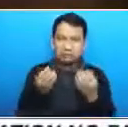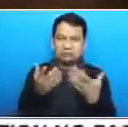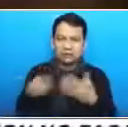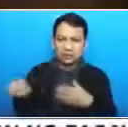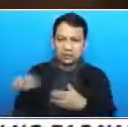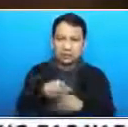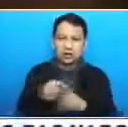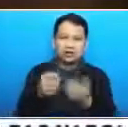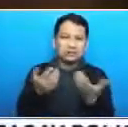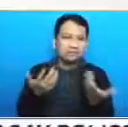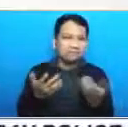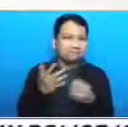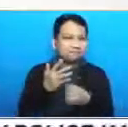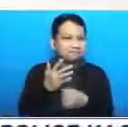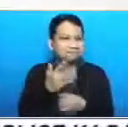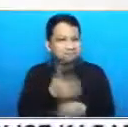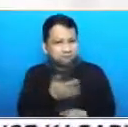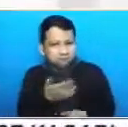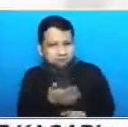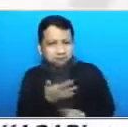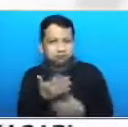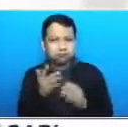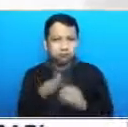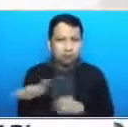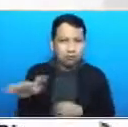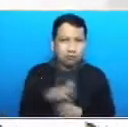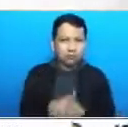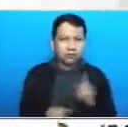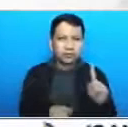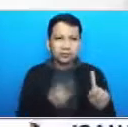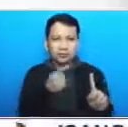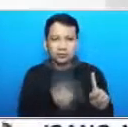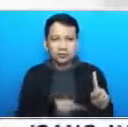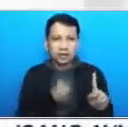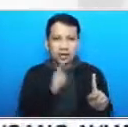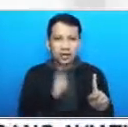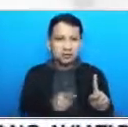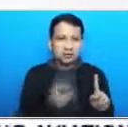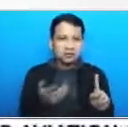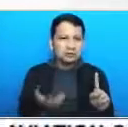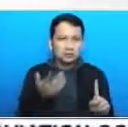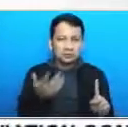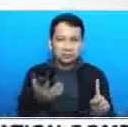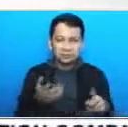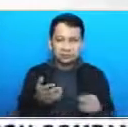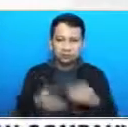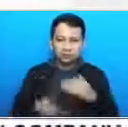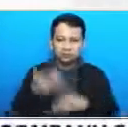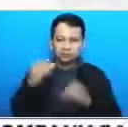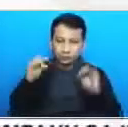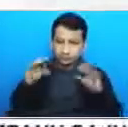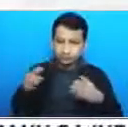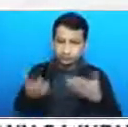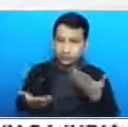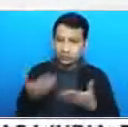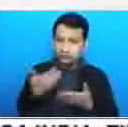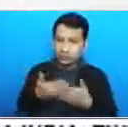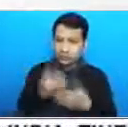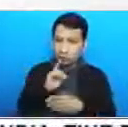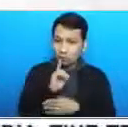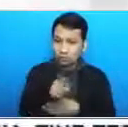kinapitan kaya nakayanan niya. Hello ma'am, kung saan ka man ngayon, thank you for all the love, for